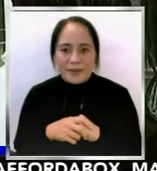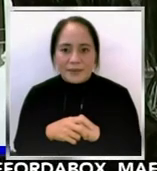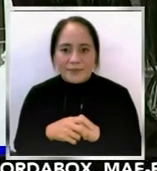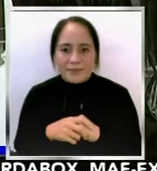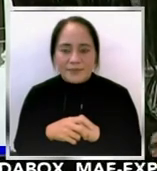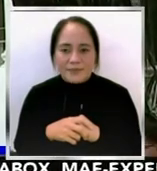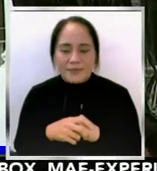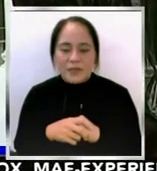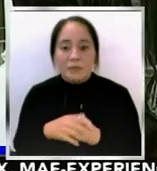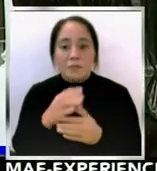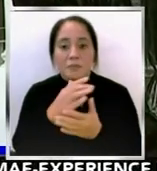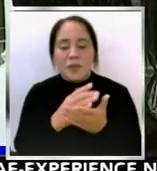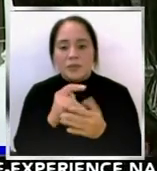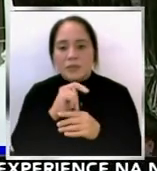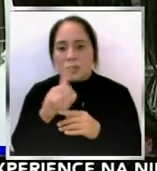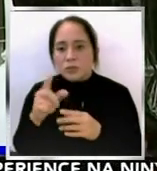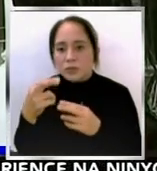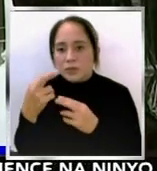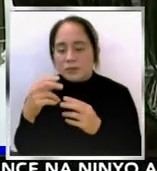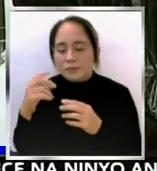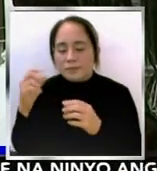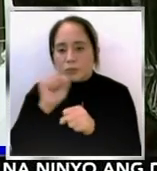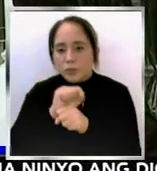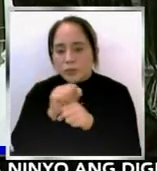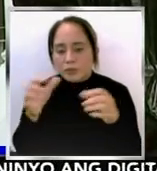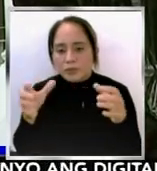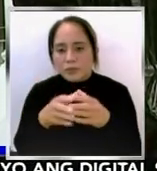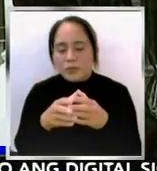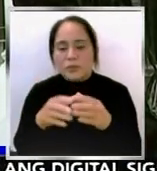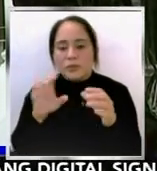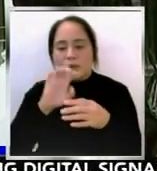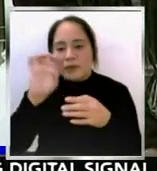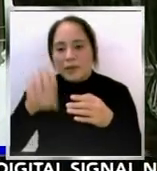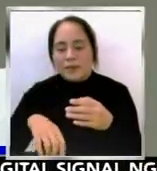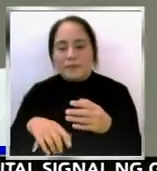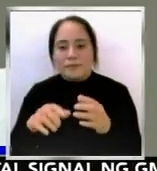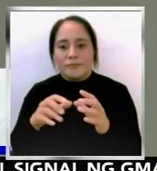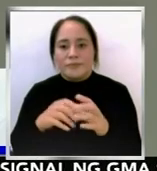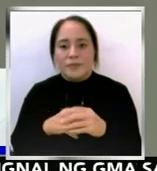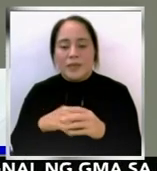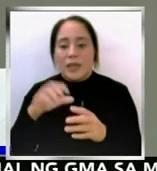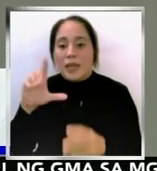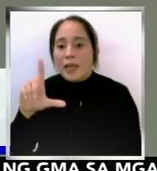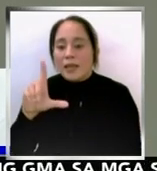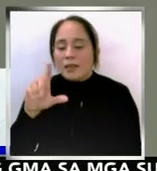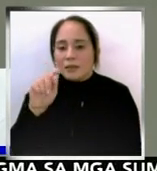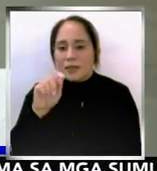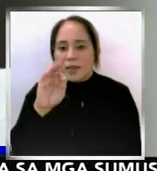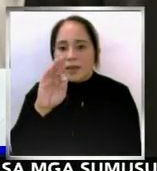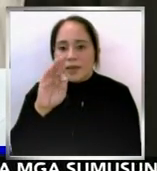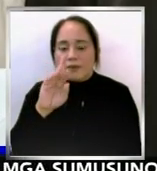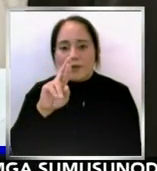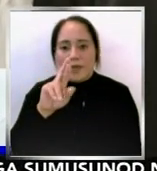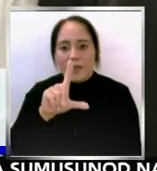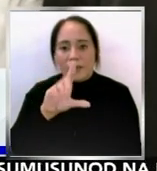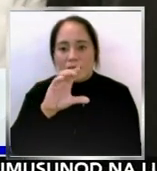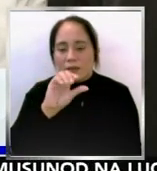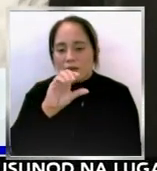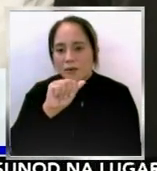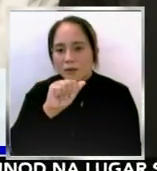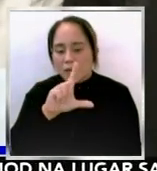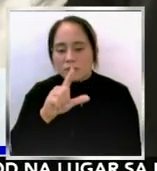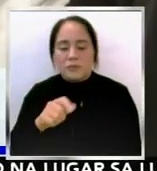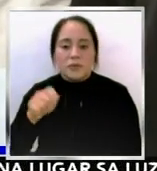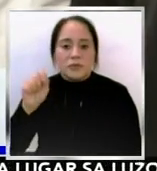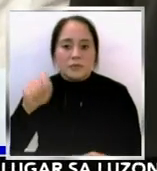Bahagi ng National Task Force to End Local Communist Armed Conflict o NTF-LCAC ang Department of Justice. Pero si Justice